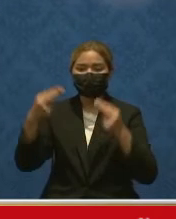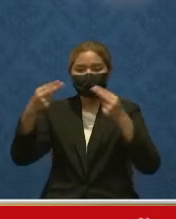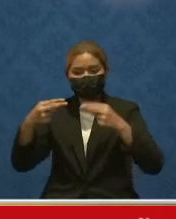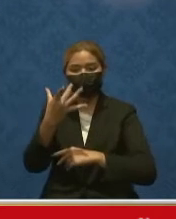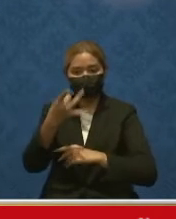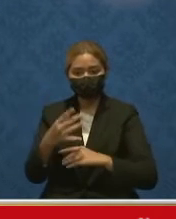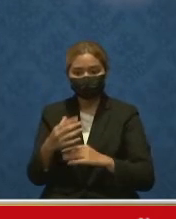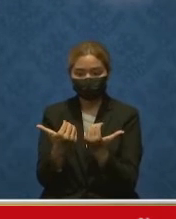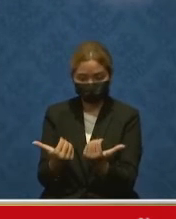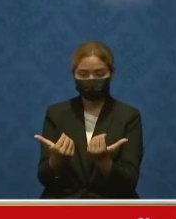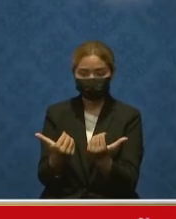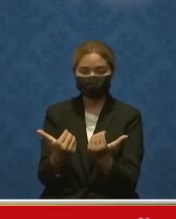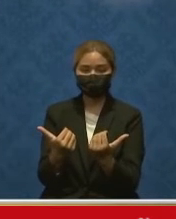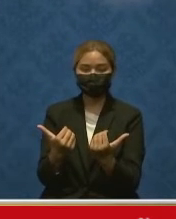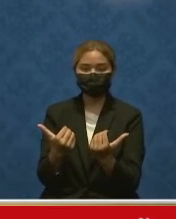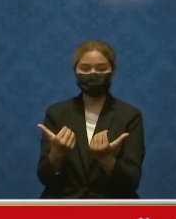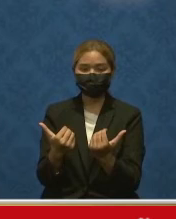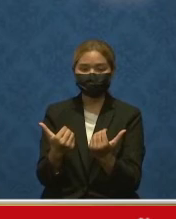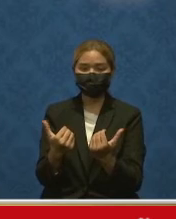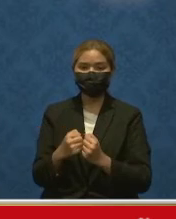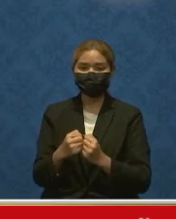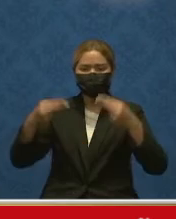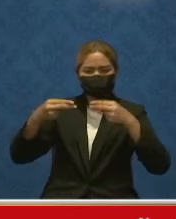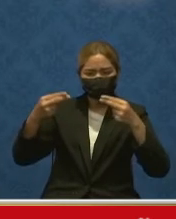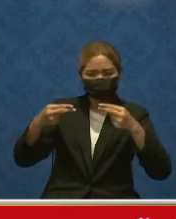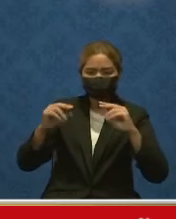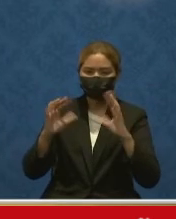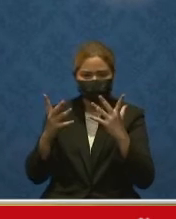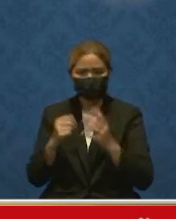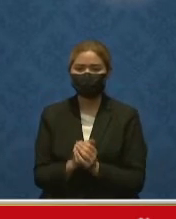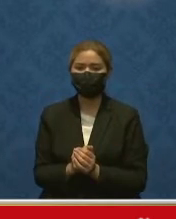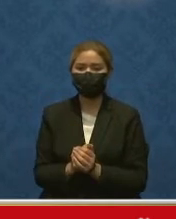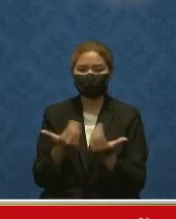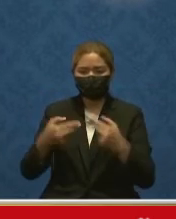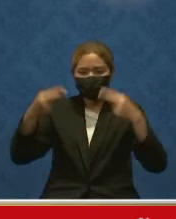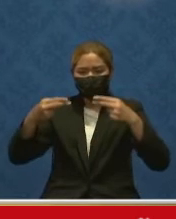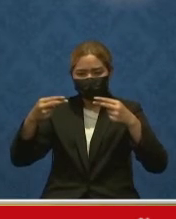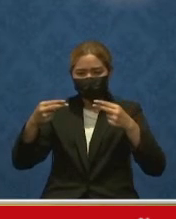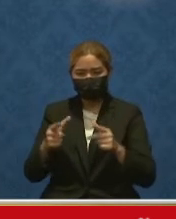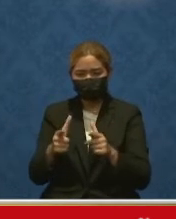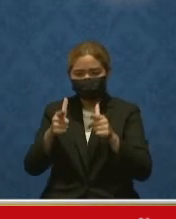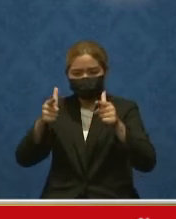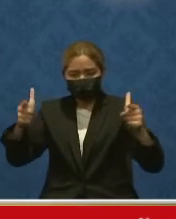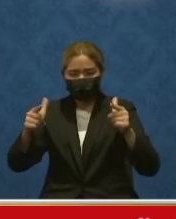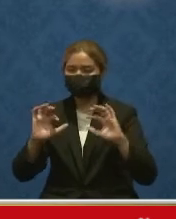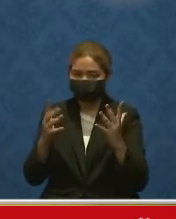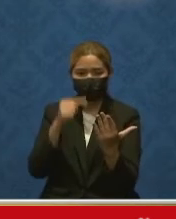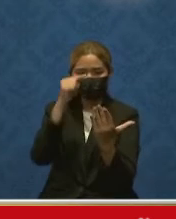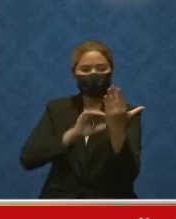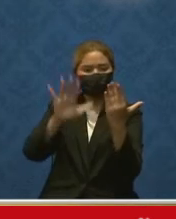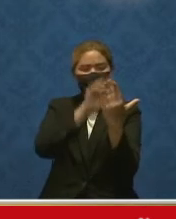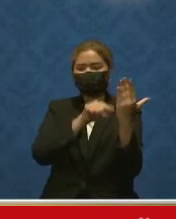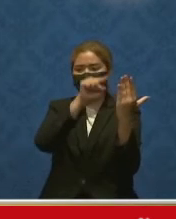เนี้ยแต่มันไม่ได้ลบเอาใครแล้วล่ะสงครามขนาดใหญ่และภูมิภาคเราผมก็เชื่อว่า